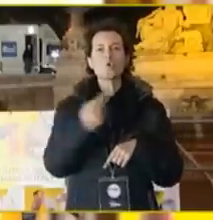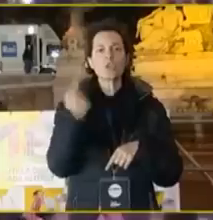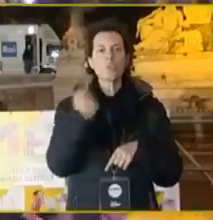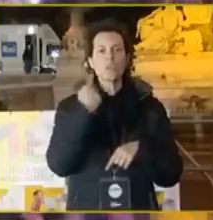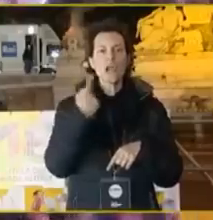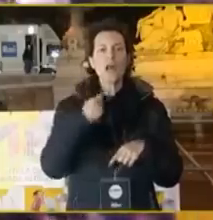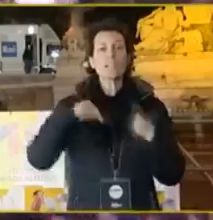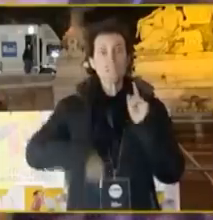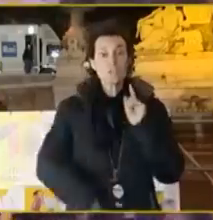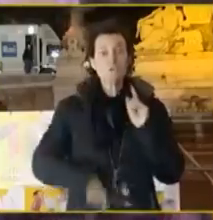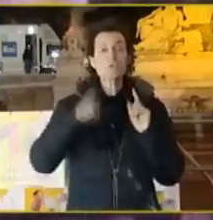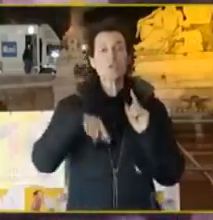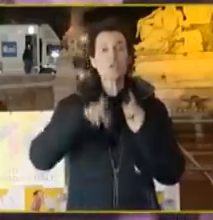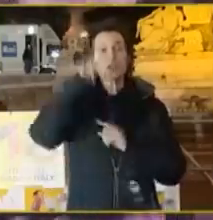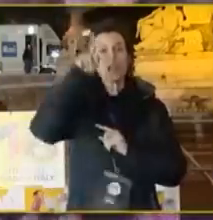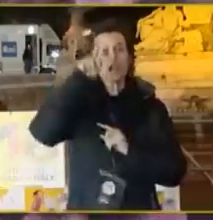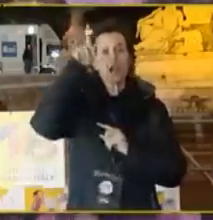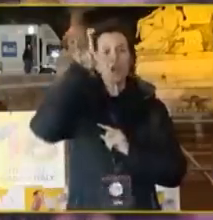Nord.